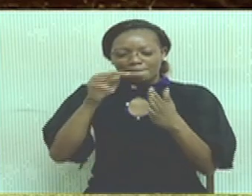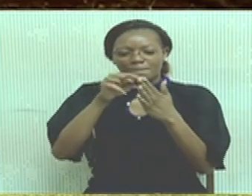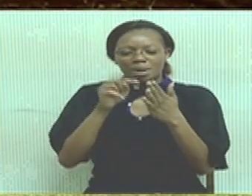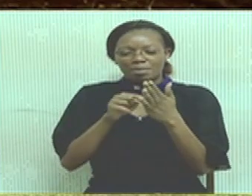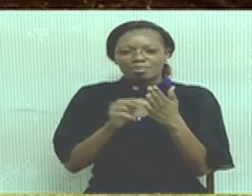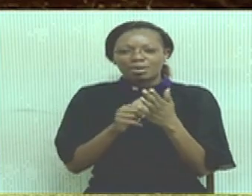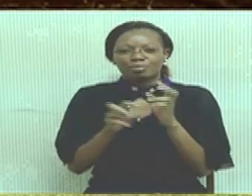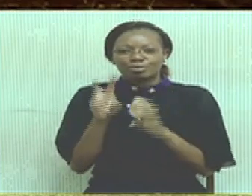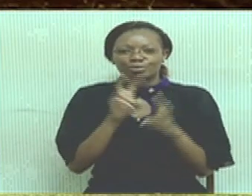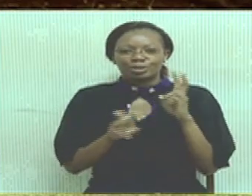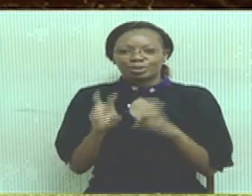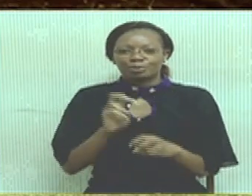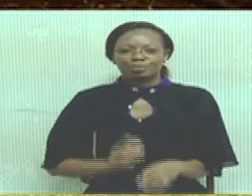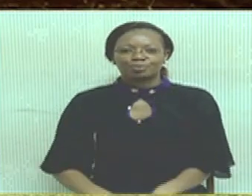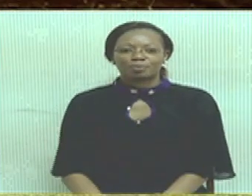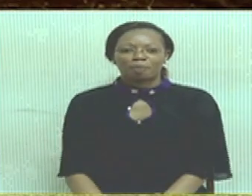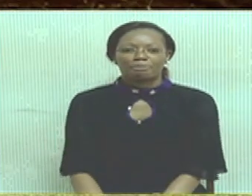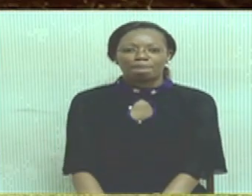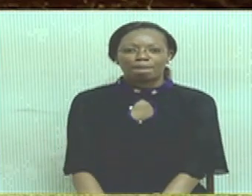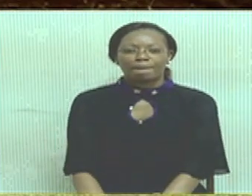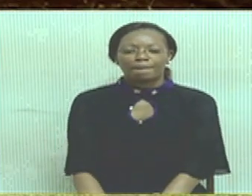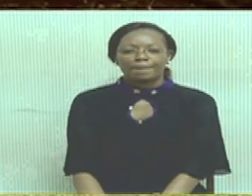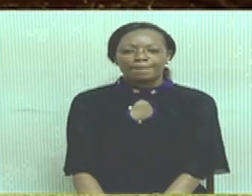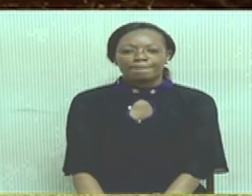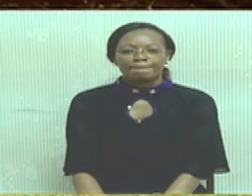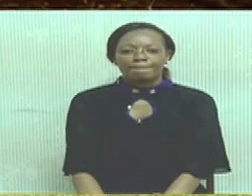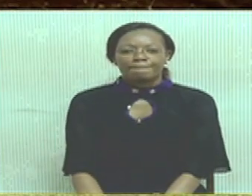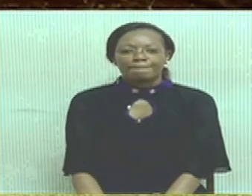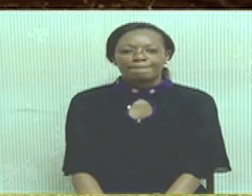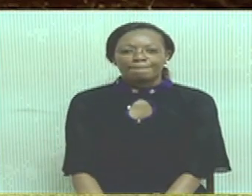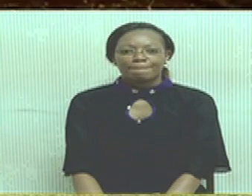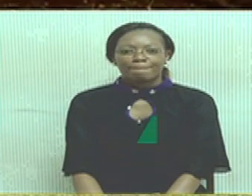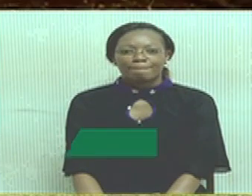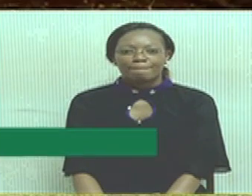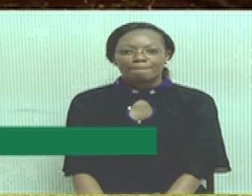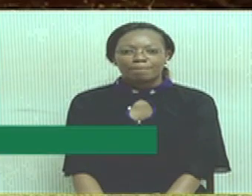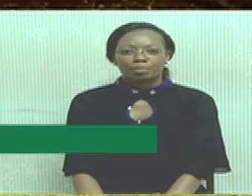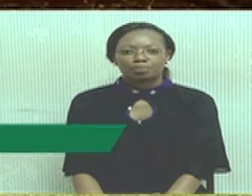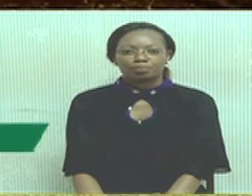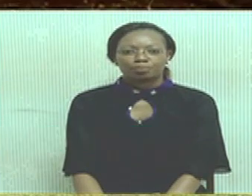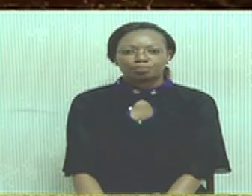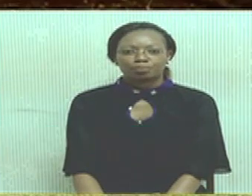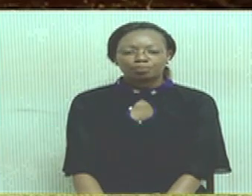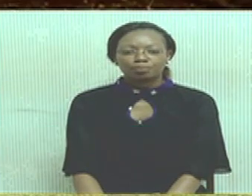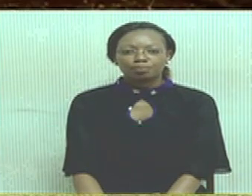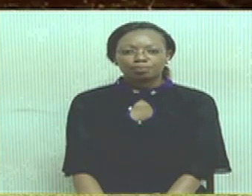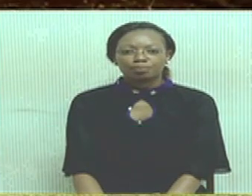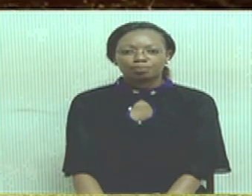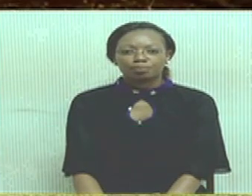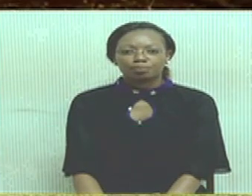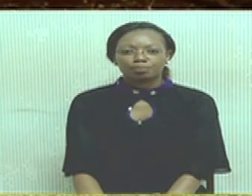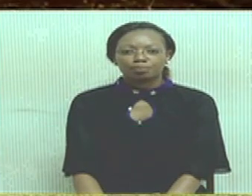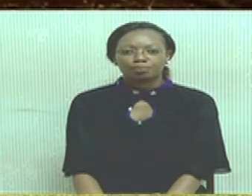majani ya ng'ombe hukatika vizuri na tena kwa ustaarabu. Na kwa ajili mashine ile ina meno au ukipenda misumeno aina